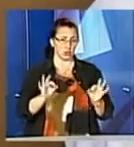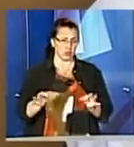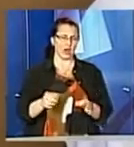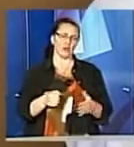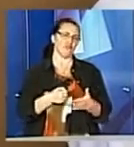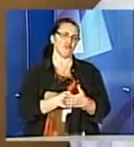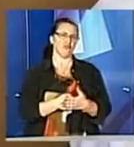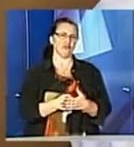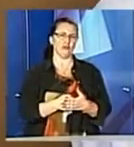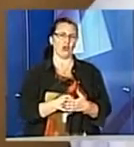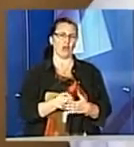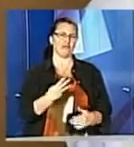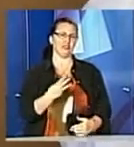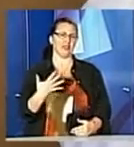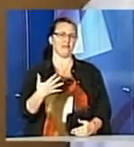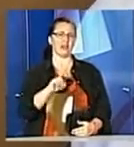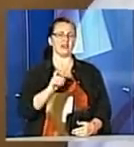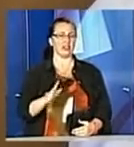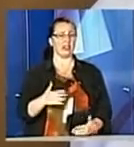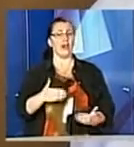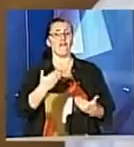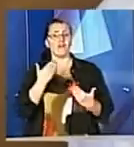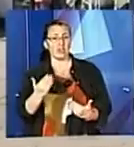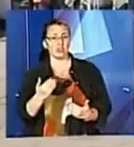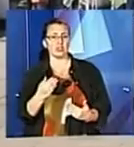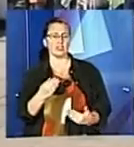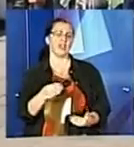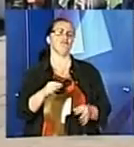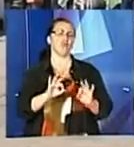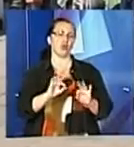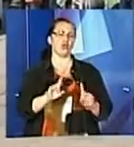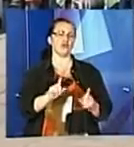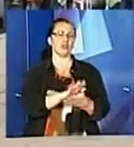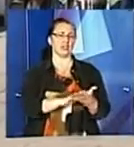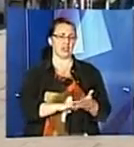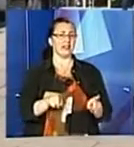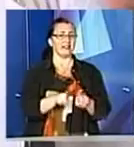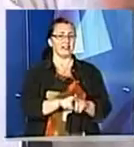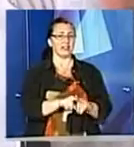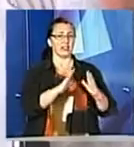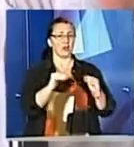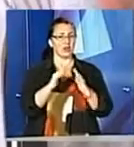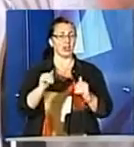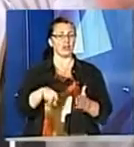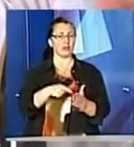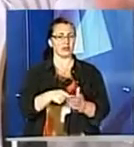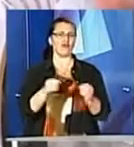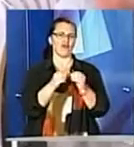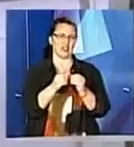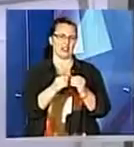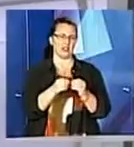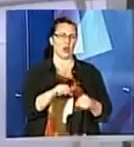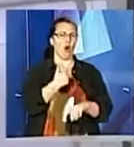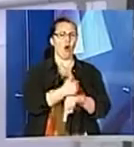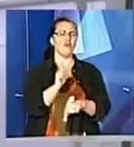Рекомендую, куди краще піти, до кого звернутися і що зробити краще далі. Таких наметових містечок у місті 10. Основна мета акції – пояснити